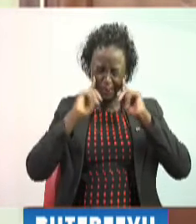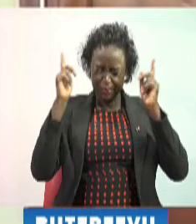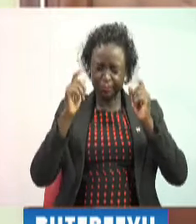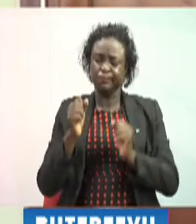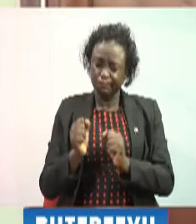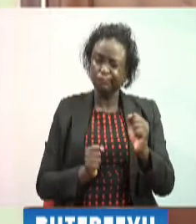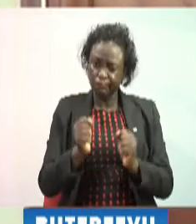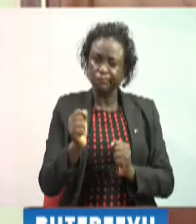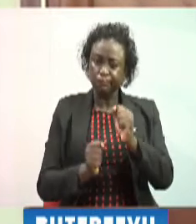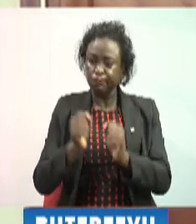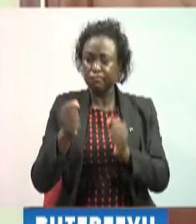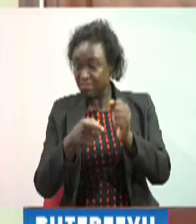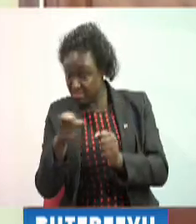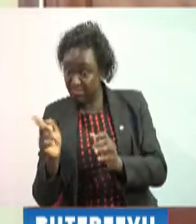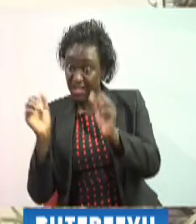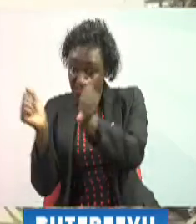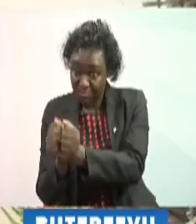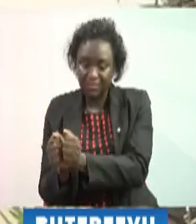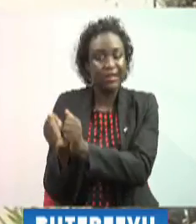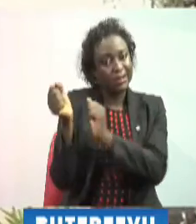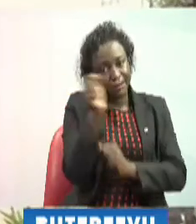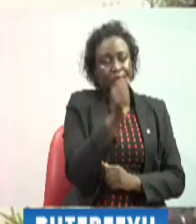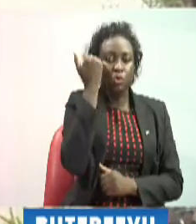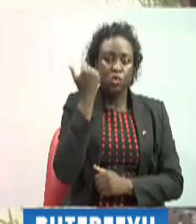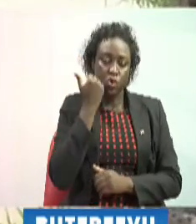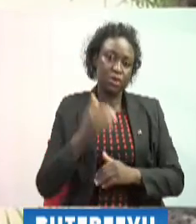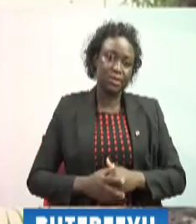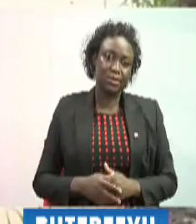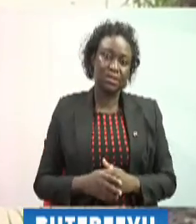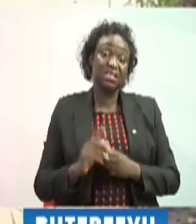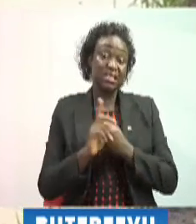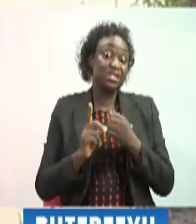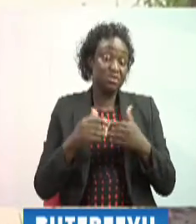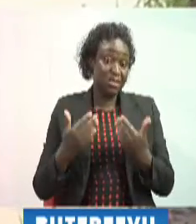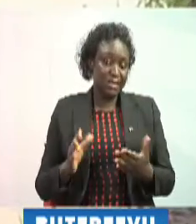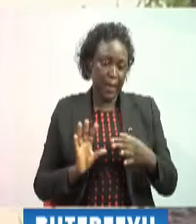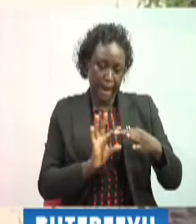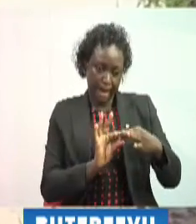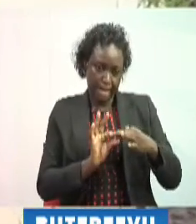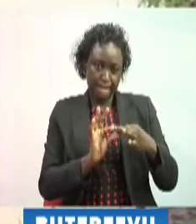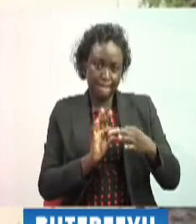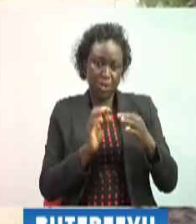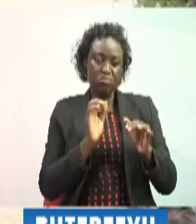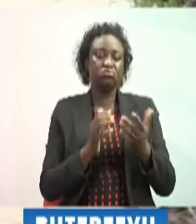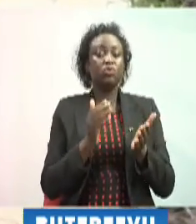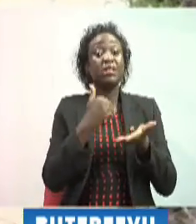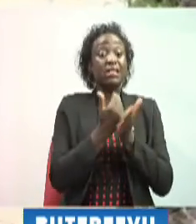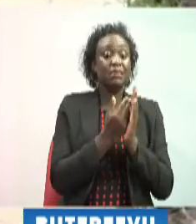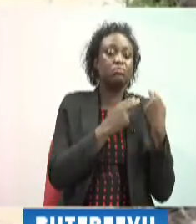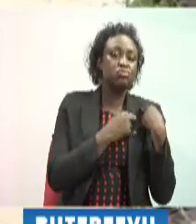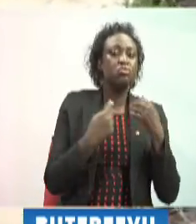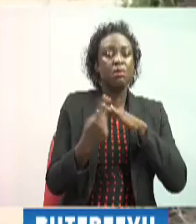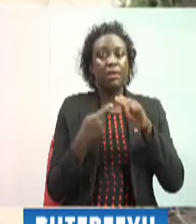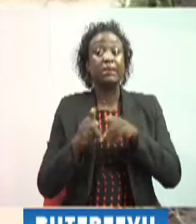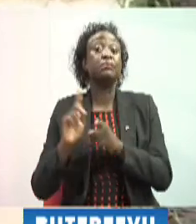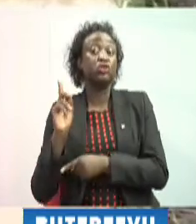tugenda bakwata ate amateeka gabalamule. Ayongeddeko nti disitulikiti yamaze dda okukwatagana n'ebitongole by'obutonde bw'ensi ssaako ebitongole ebikuuma